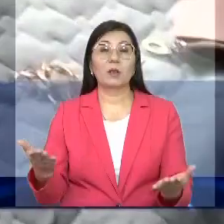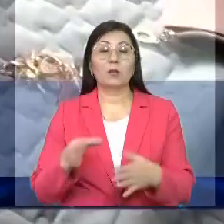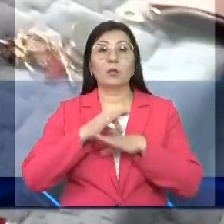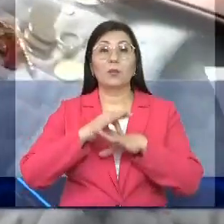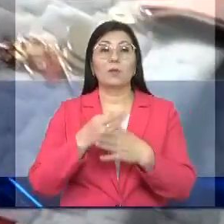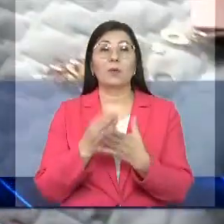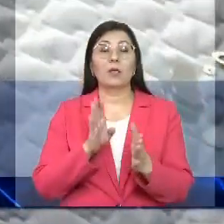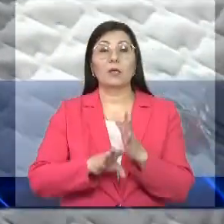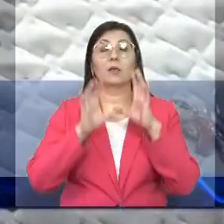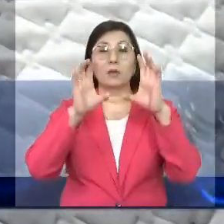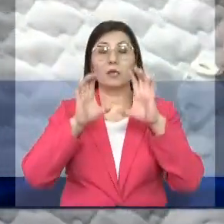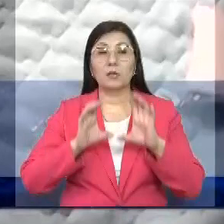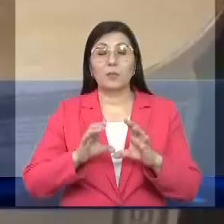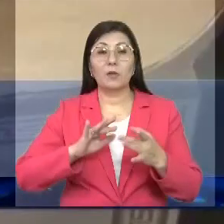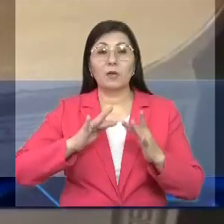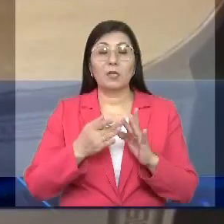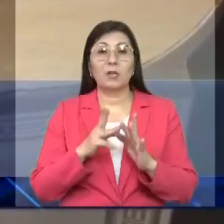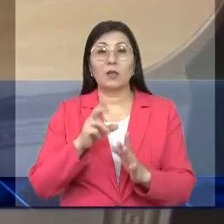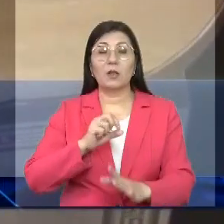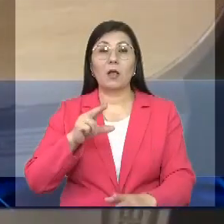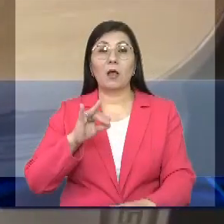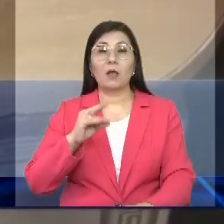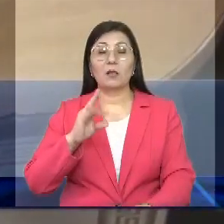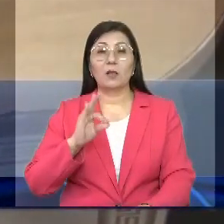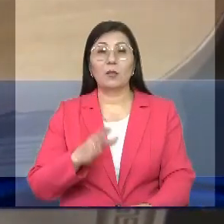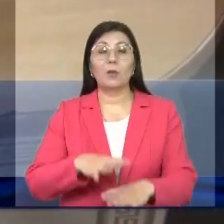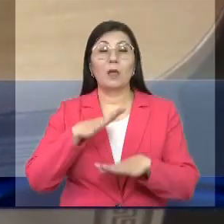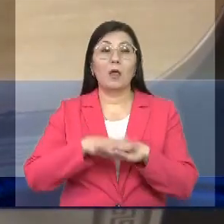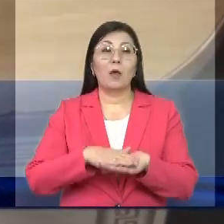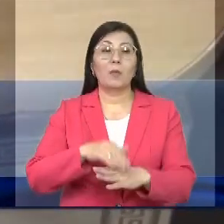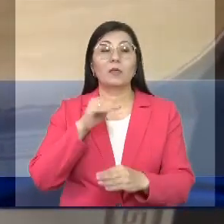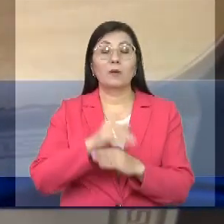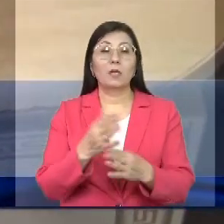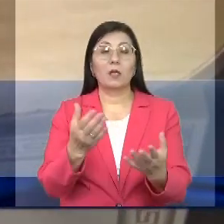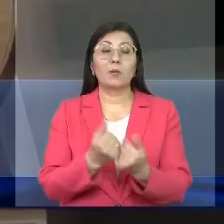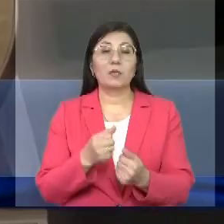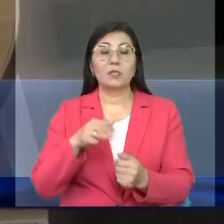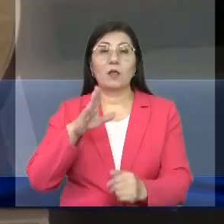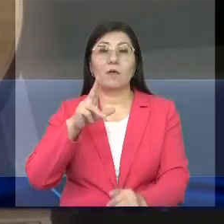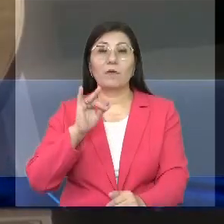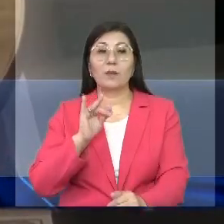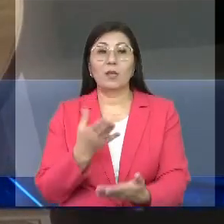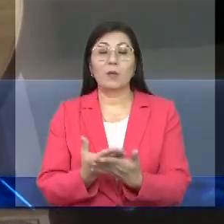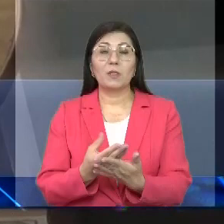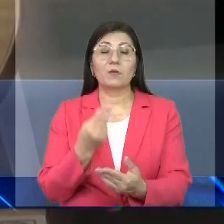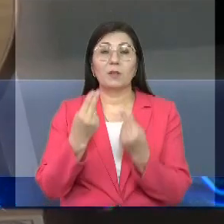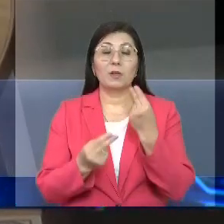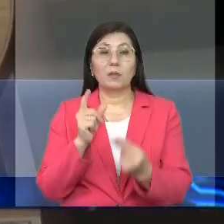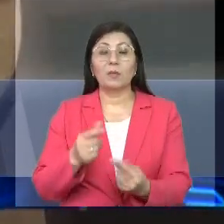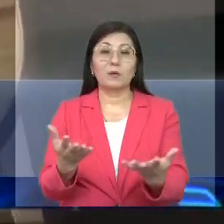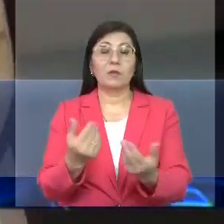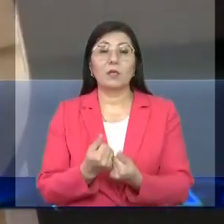организовавших незаконное интернет-казино. Они через банковское приложение принимали ставки от игроков. Те, в свою очередь,